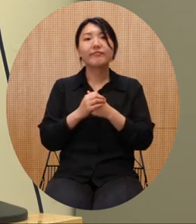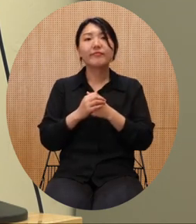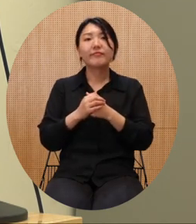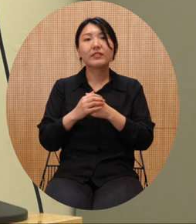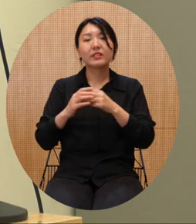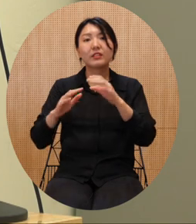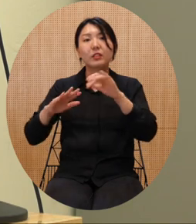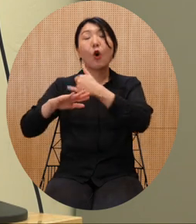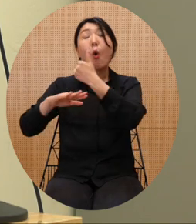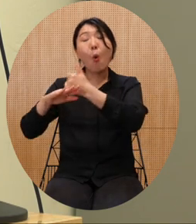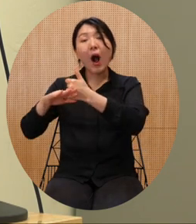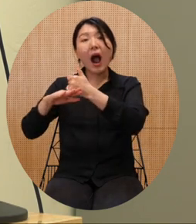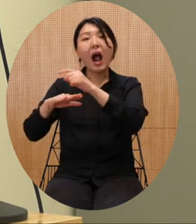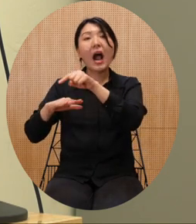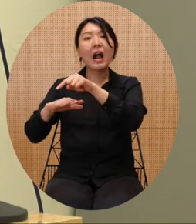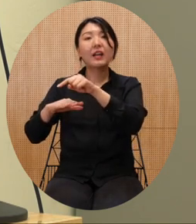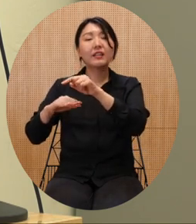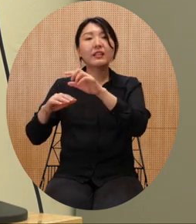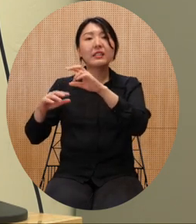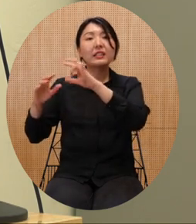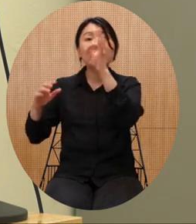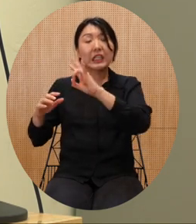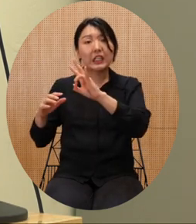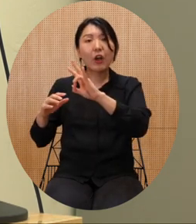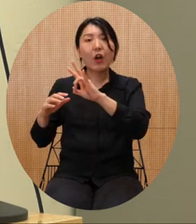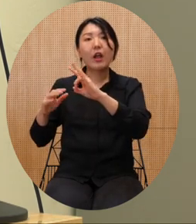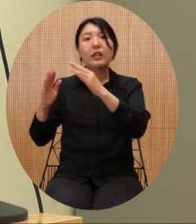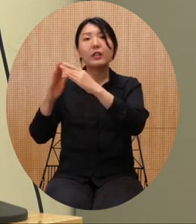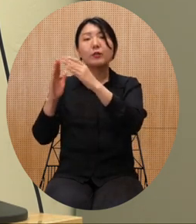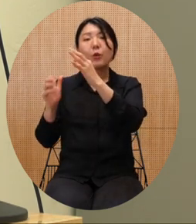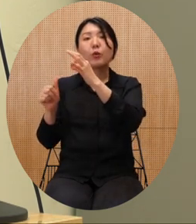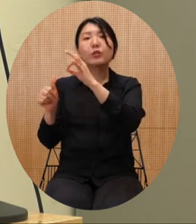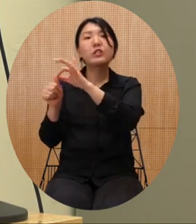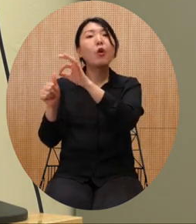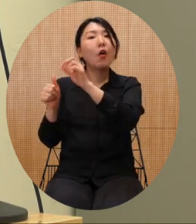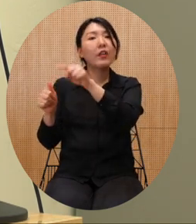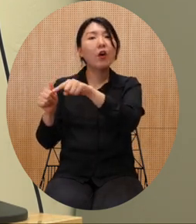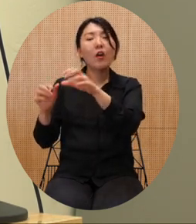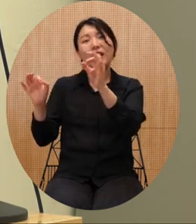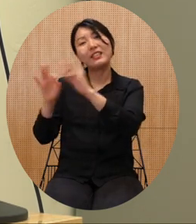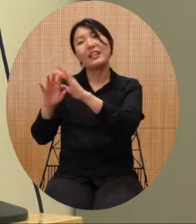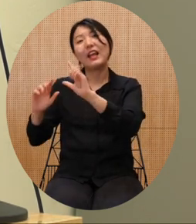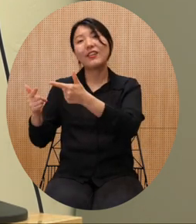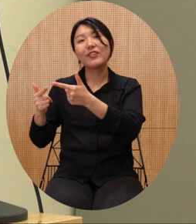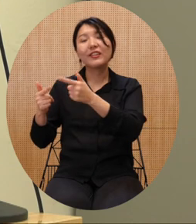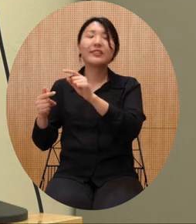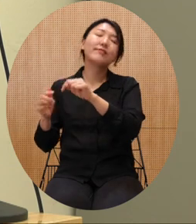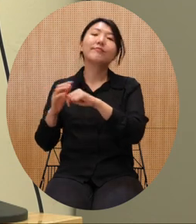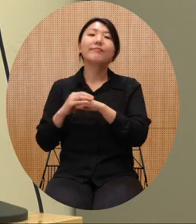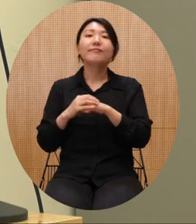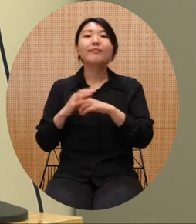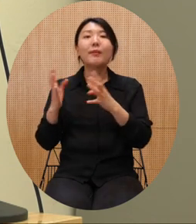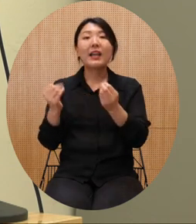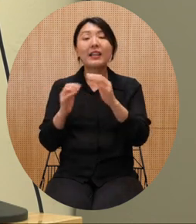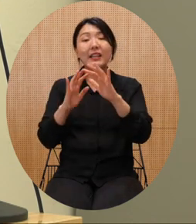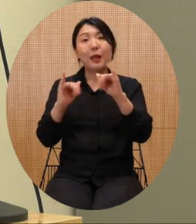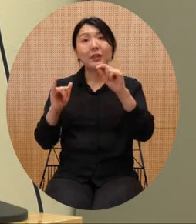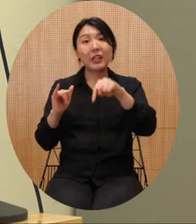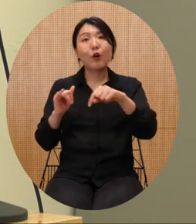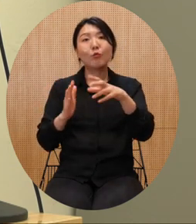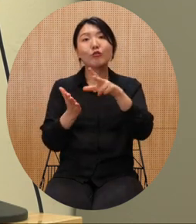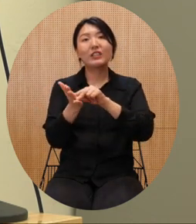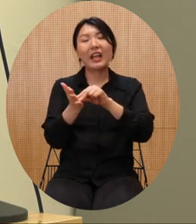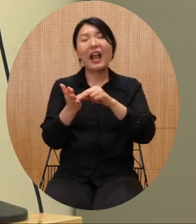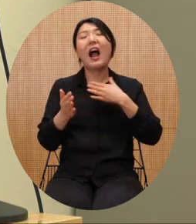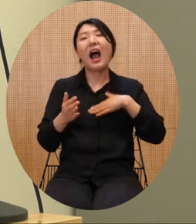정황 시흥에서 저는 시흥의 주거비 지원이 없어지지는 않을 거라고 생각을 하는데 많은 사람들이 이 문제를 알거든요. 아동들이